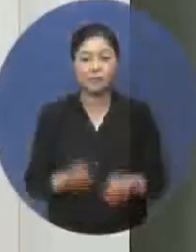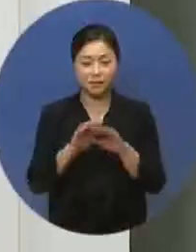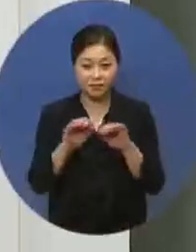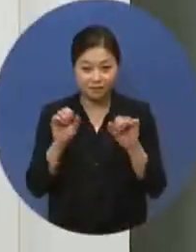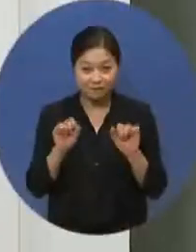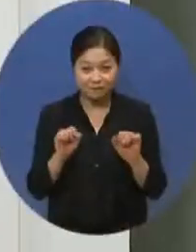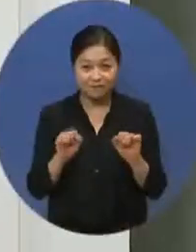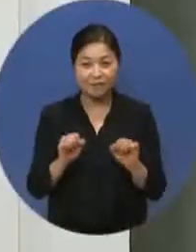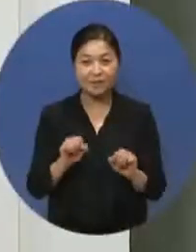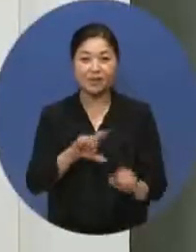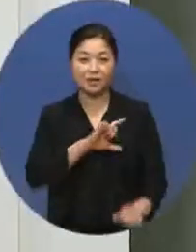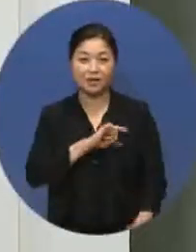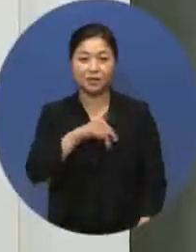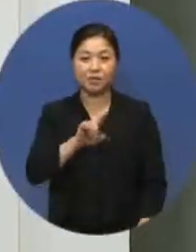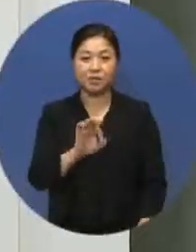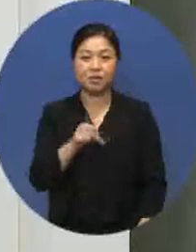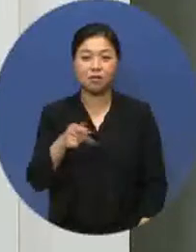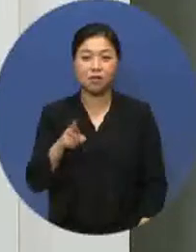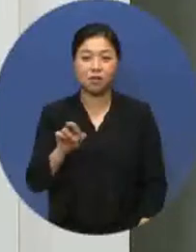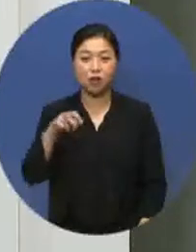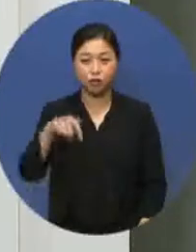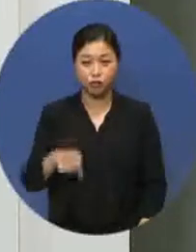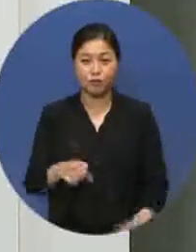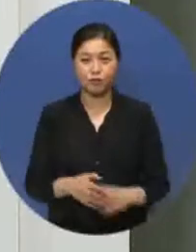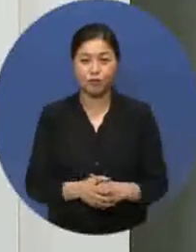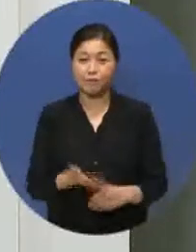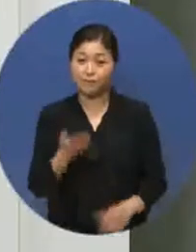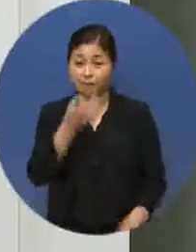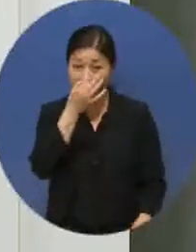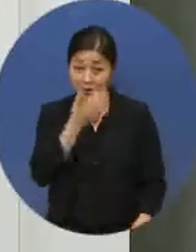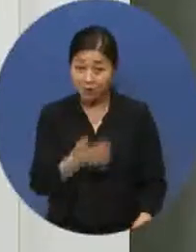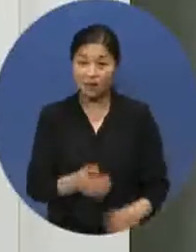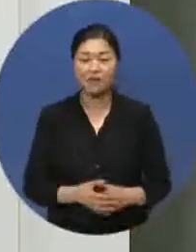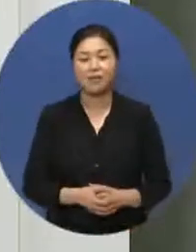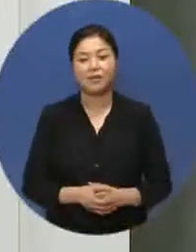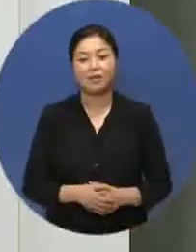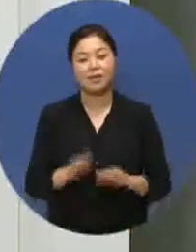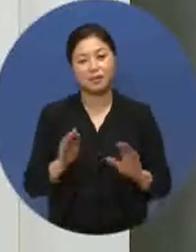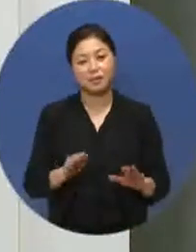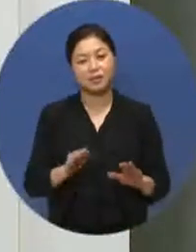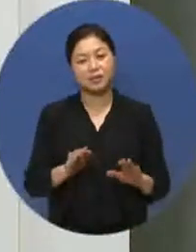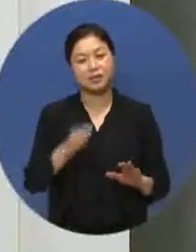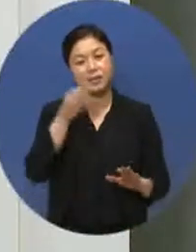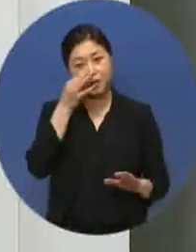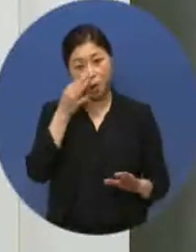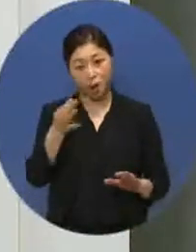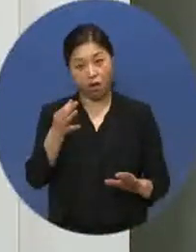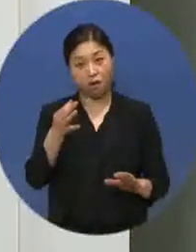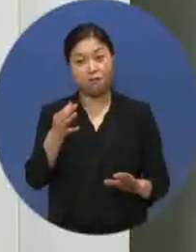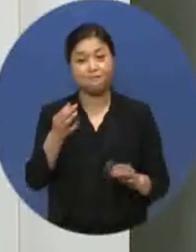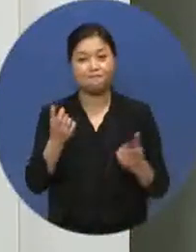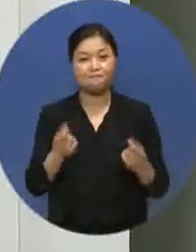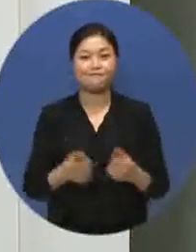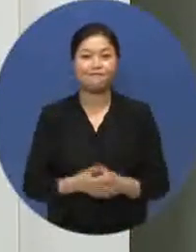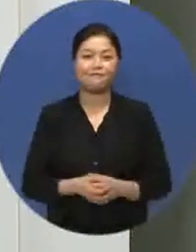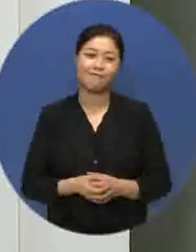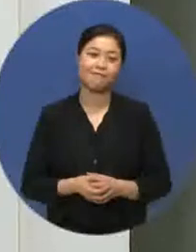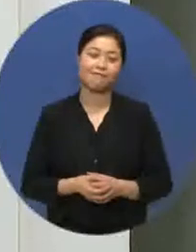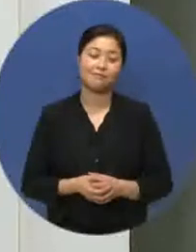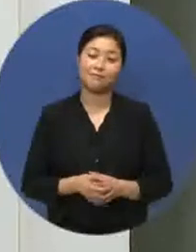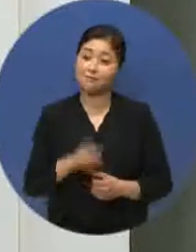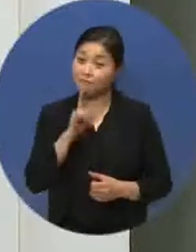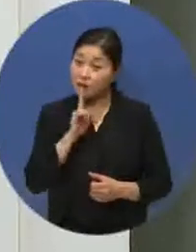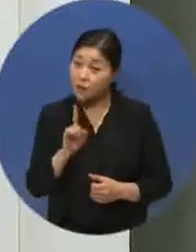안녕하세요. 정경수입니다. 힘드시죠? 이제 10개월이 됐습니다.